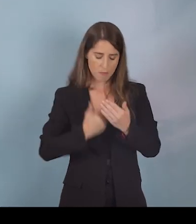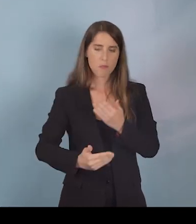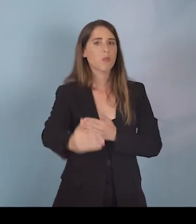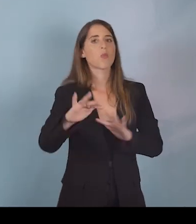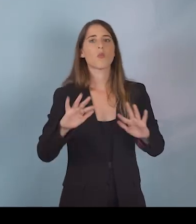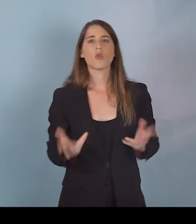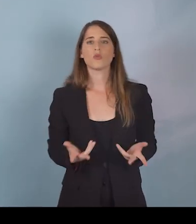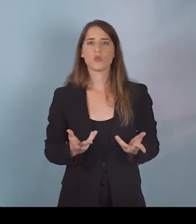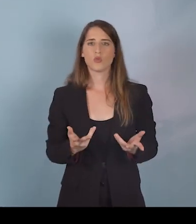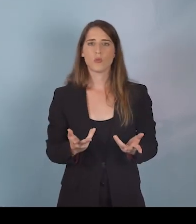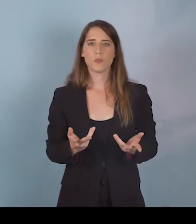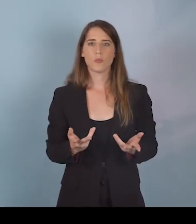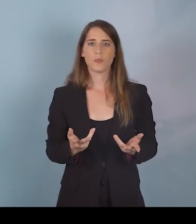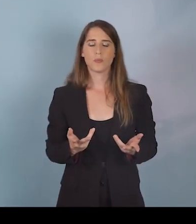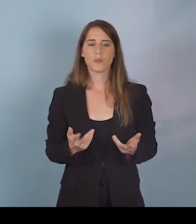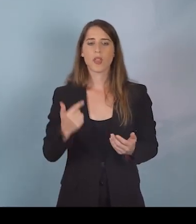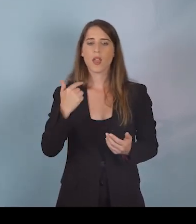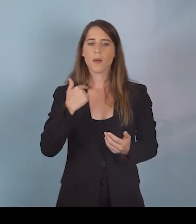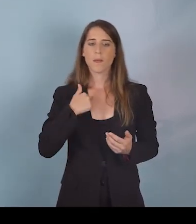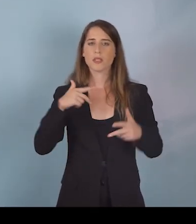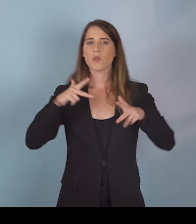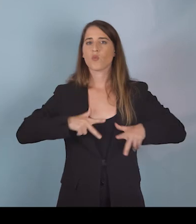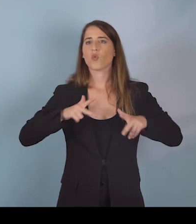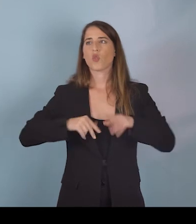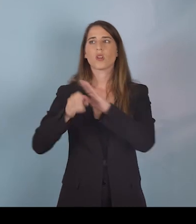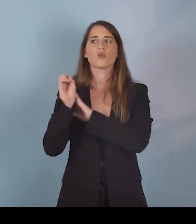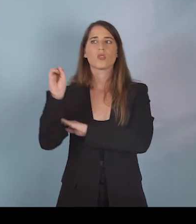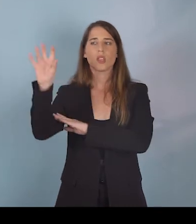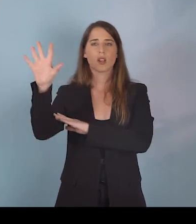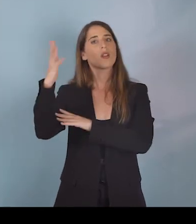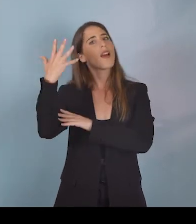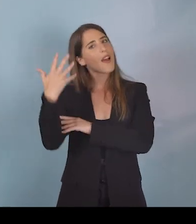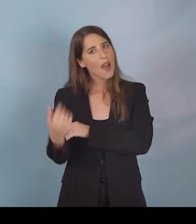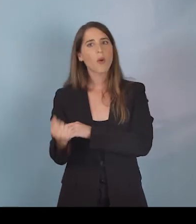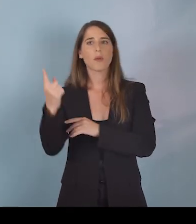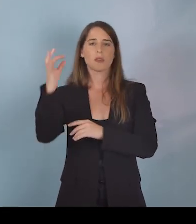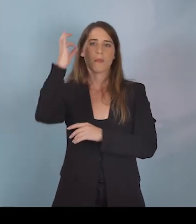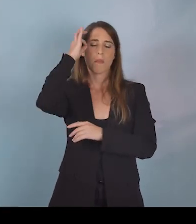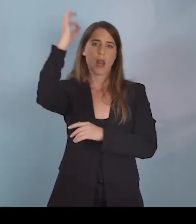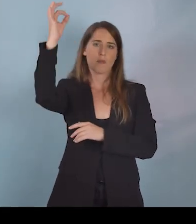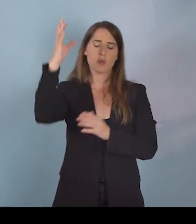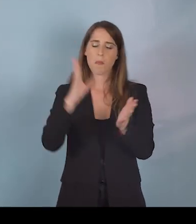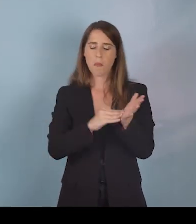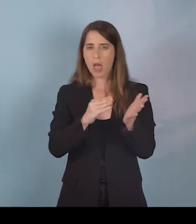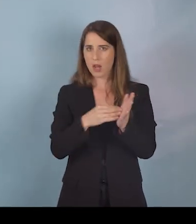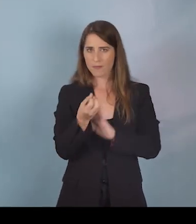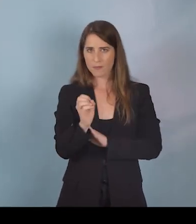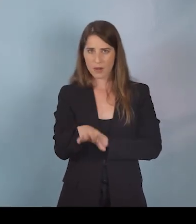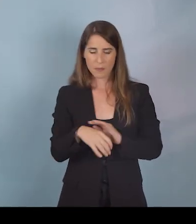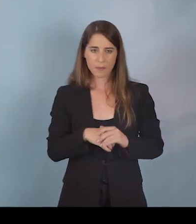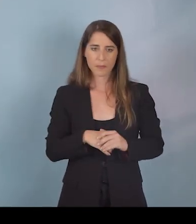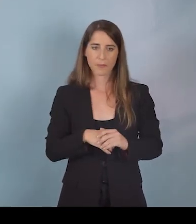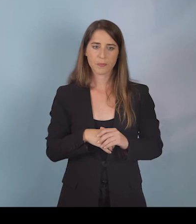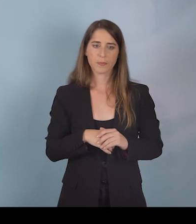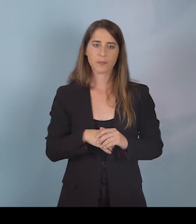μπορούμε για να τα επεξεργαστούμε και να τα δούμε πώς μπορούμε να προχωρήσουμε. Άλλωστε, και εμείς σαν Υπουργείο Εξωτερικών έχουμε